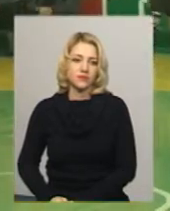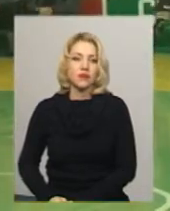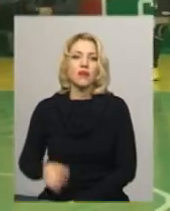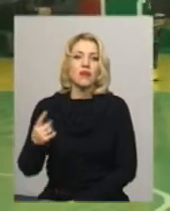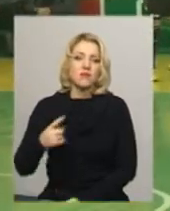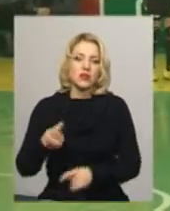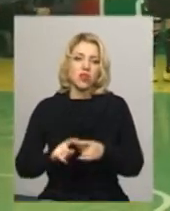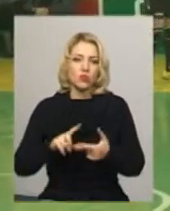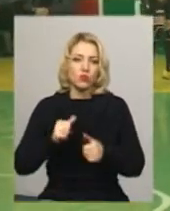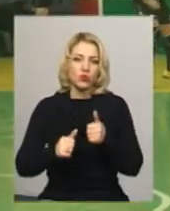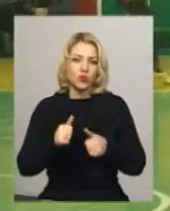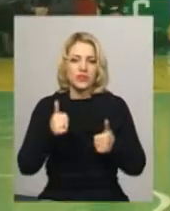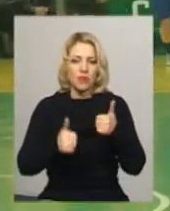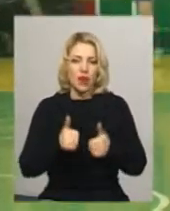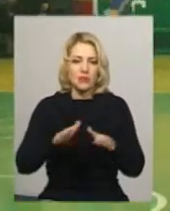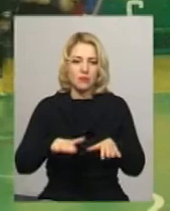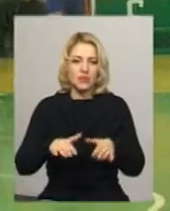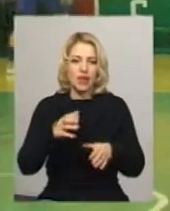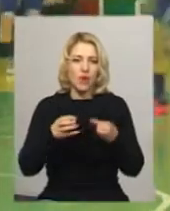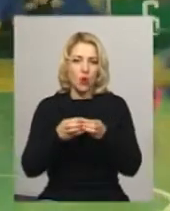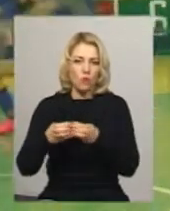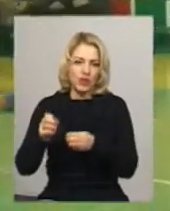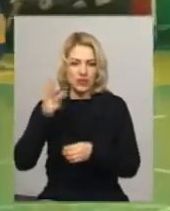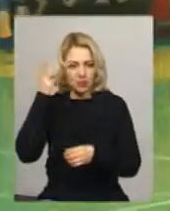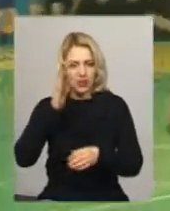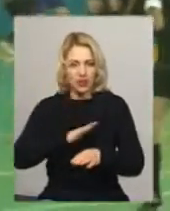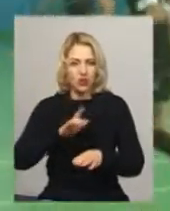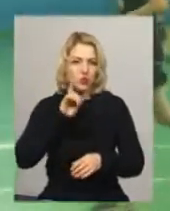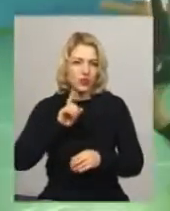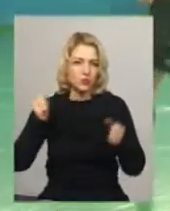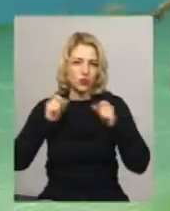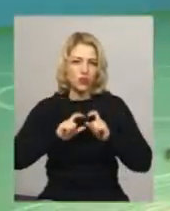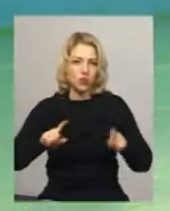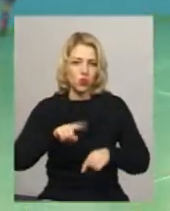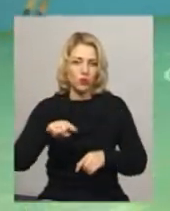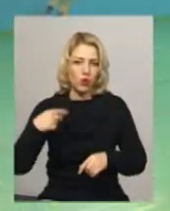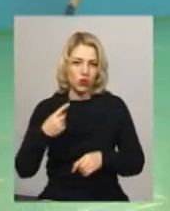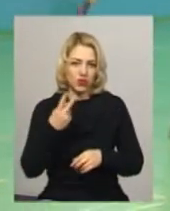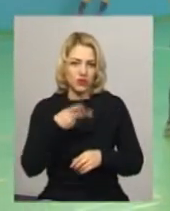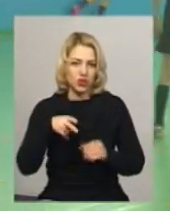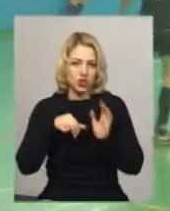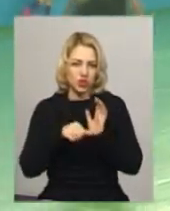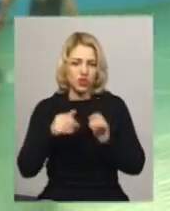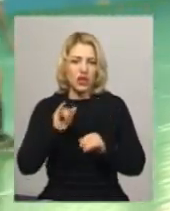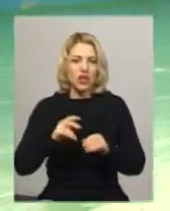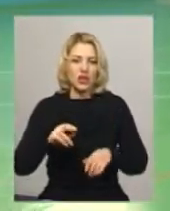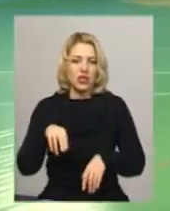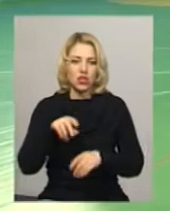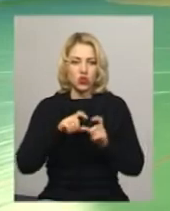Першими в цьому турі змагались місцеві команди з Хмельницького. Дитячо-юнацька спортивна школа номер 1-2006 та ДЮСШ